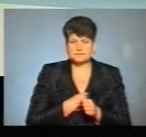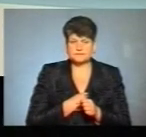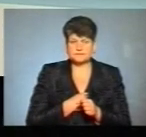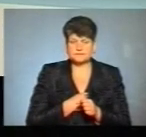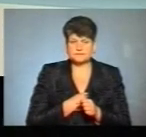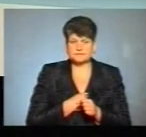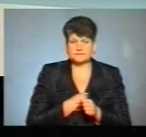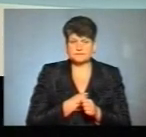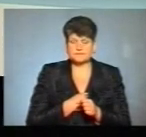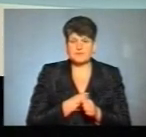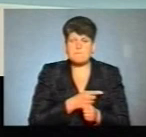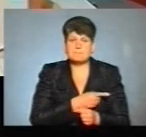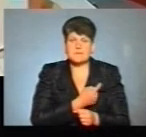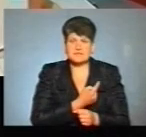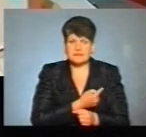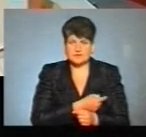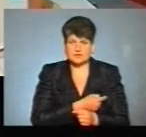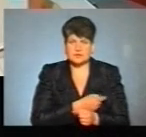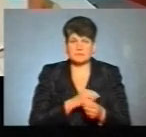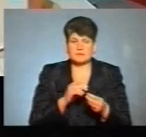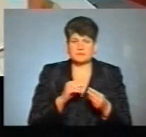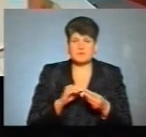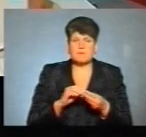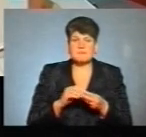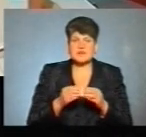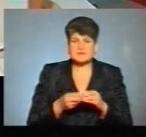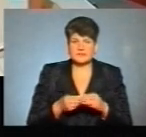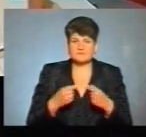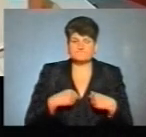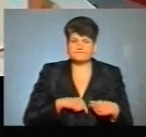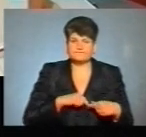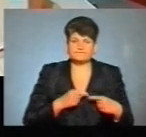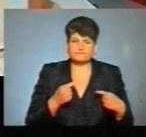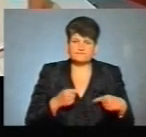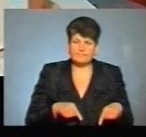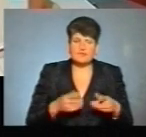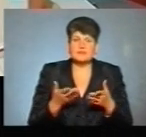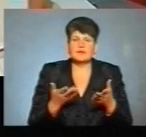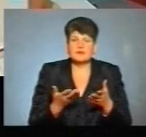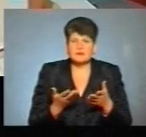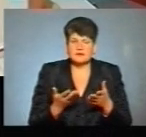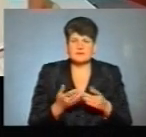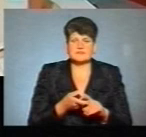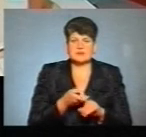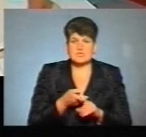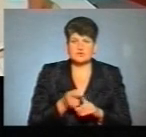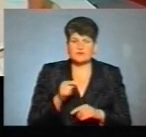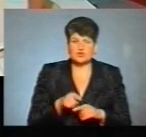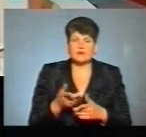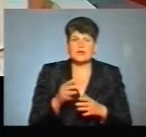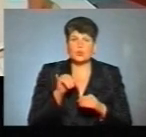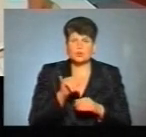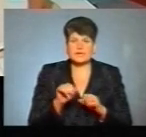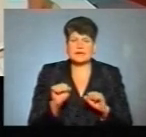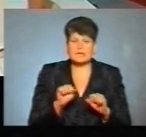все-таки так, медичних працівників, які в залежності від того, який в них